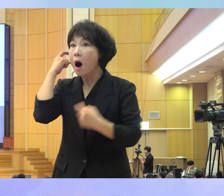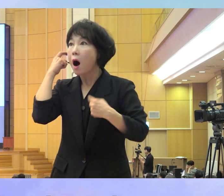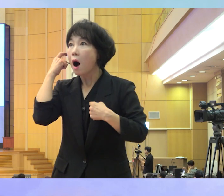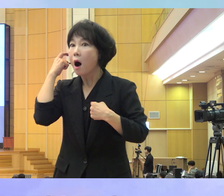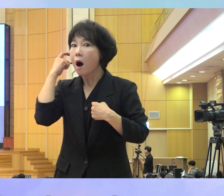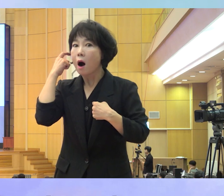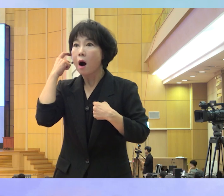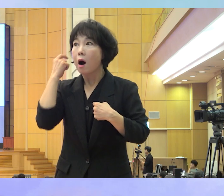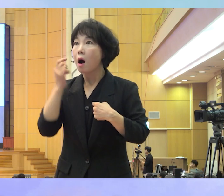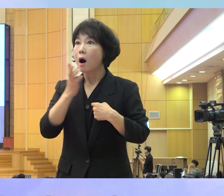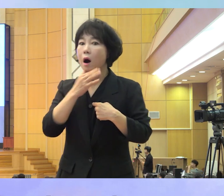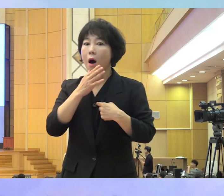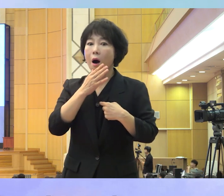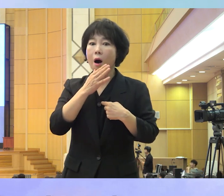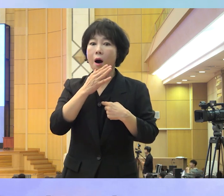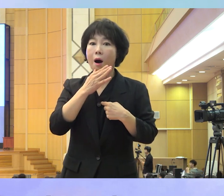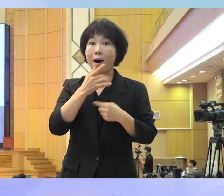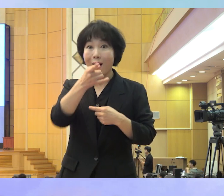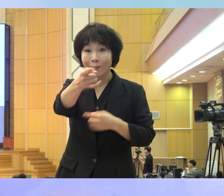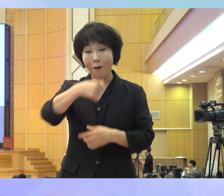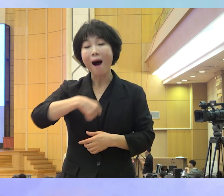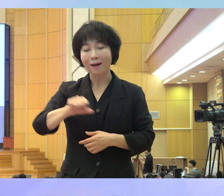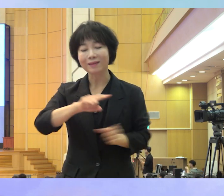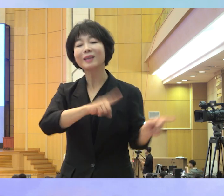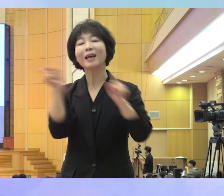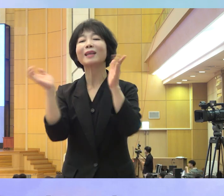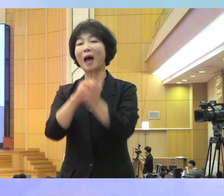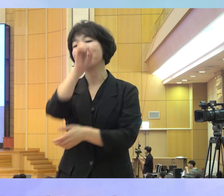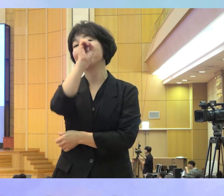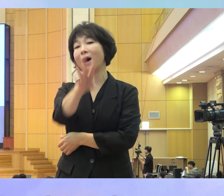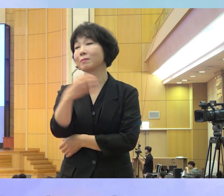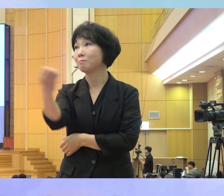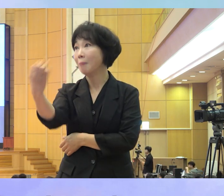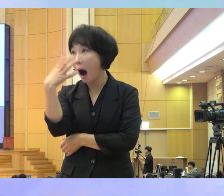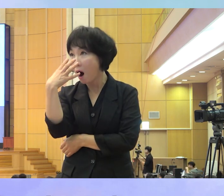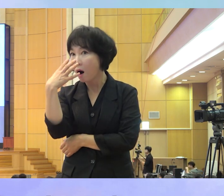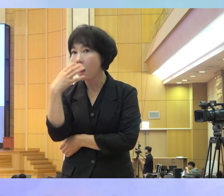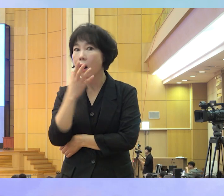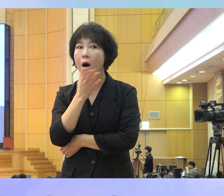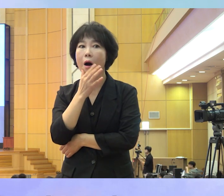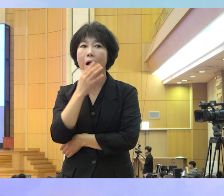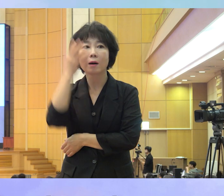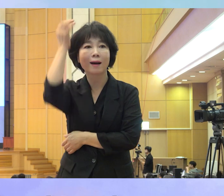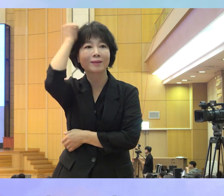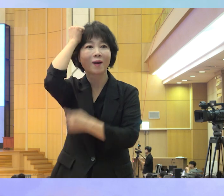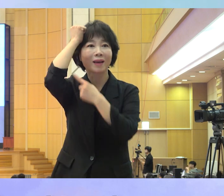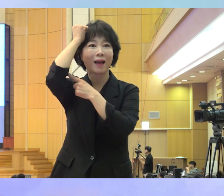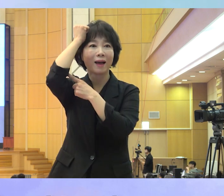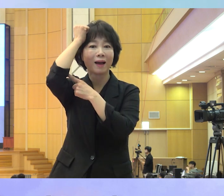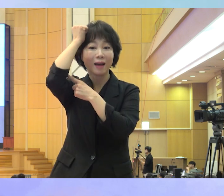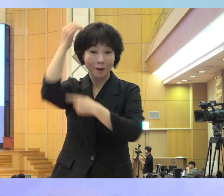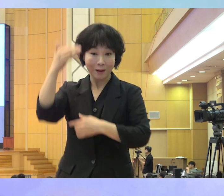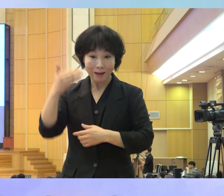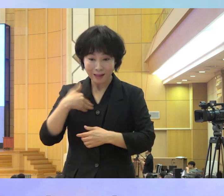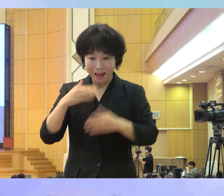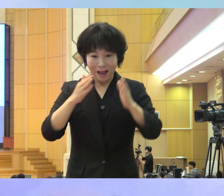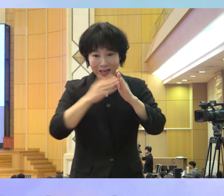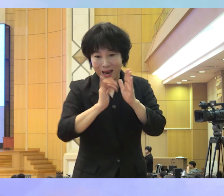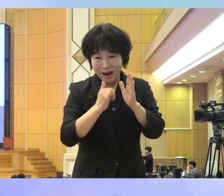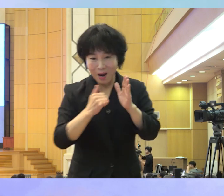내 아들이 살았다 말씀하신 그때인 줄을 알고 자기와 그 온